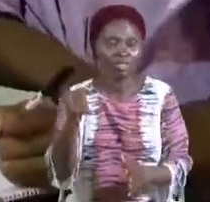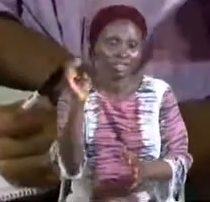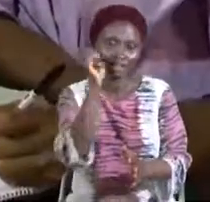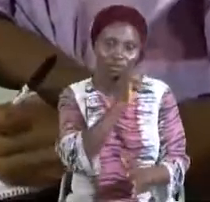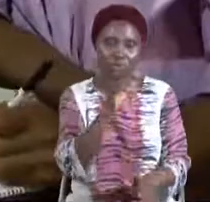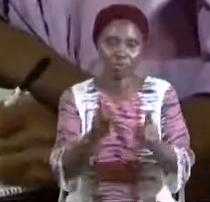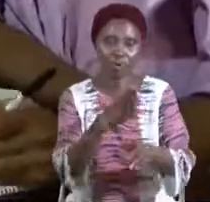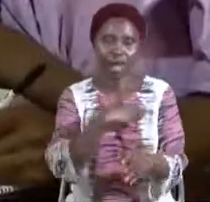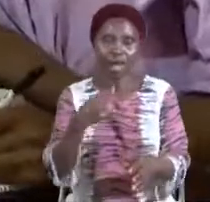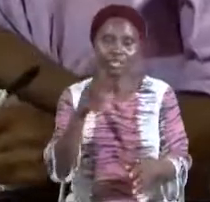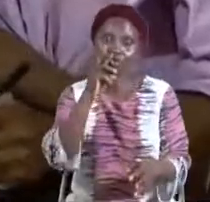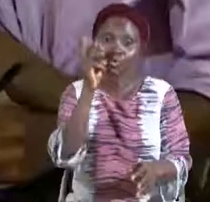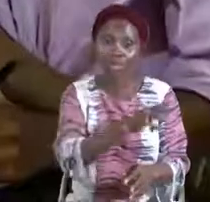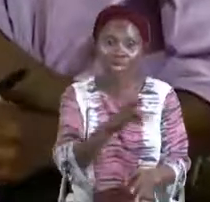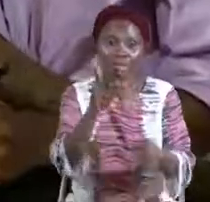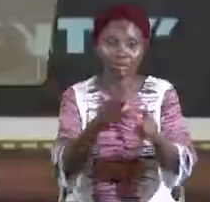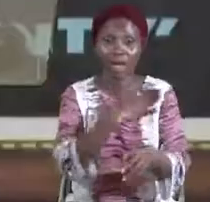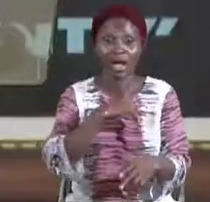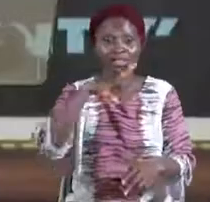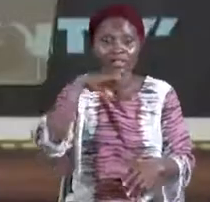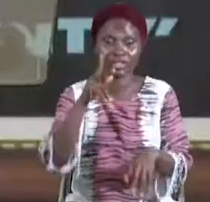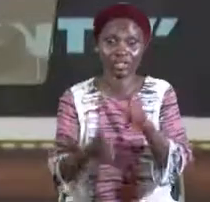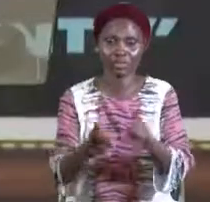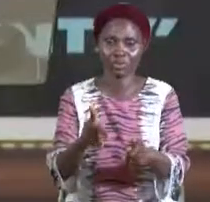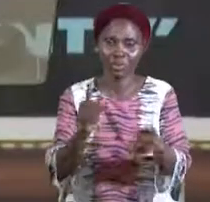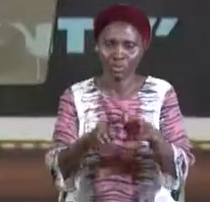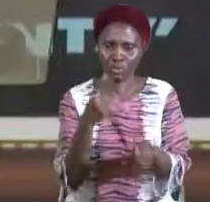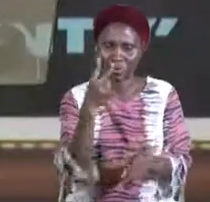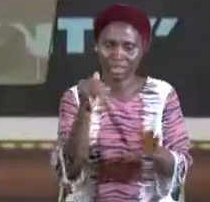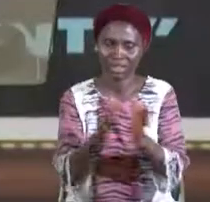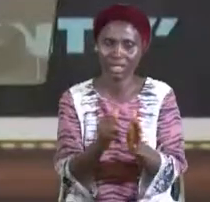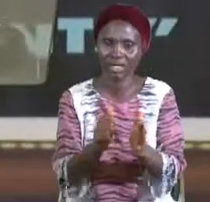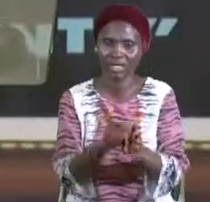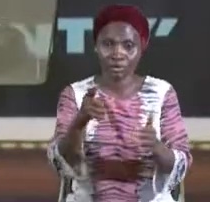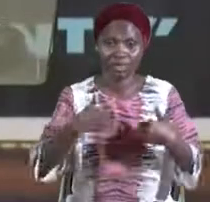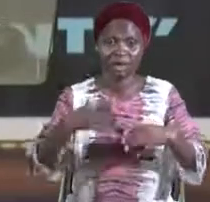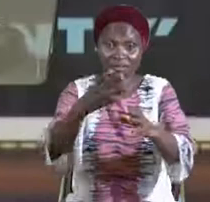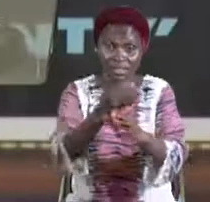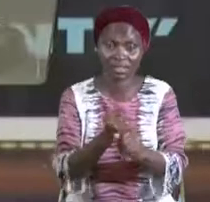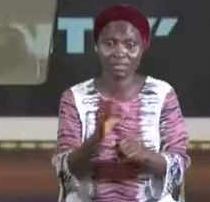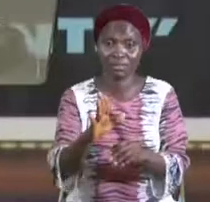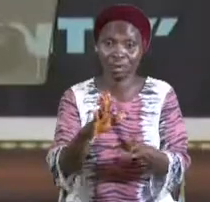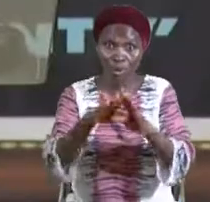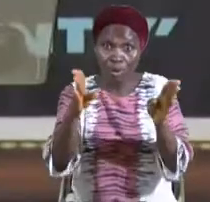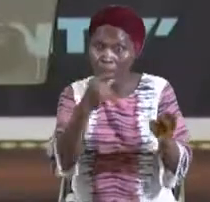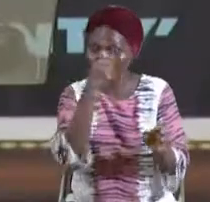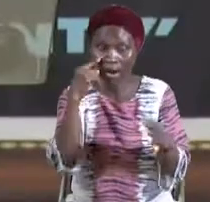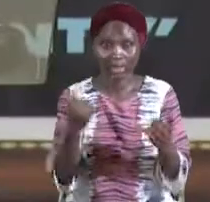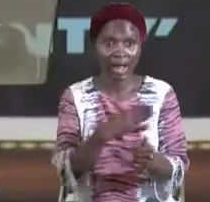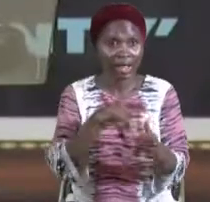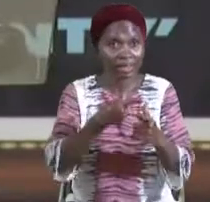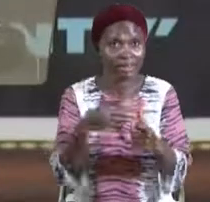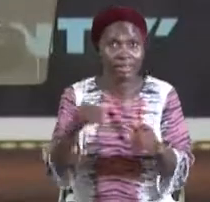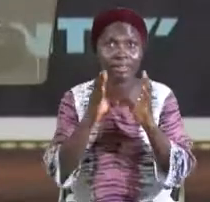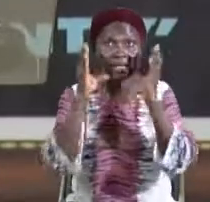méchants et aux personnes sales de voir que tu as reçu ta vue maintenant. On dit, ah, oh